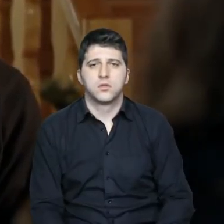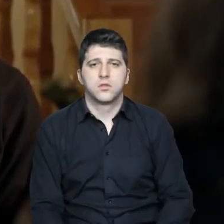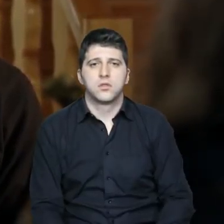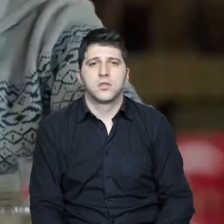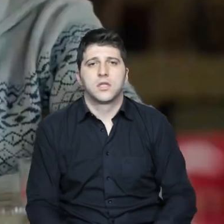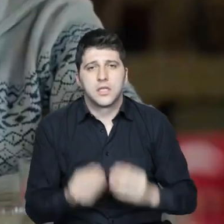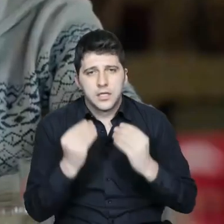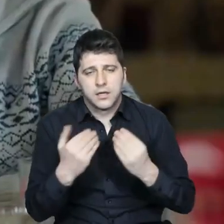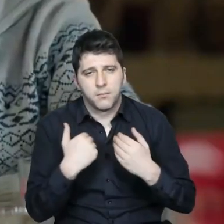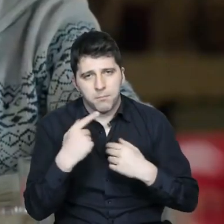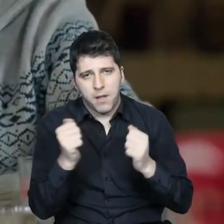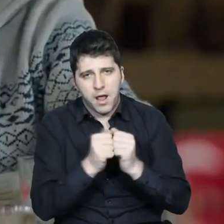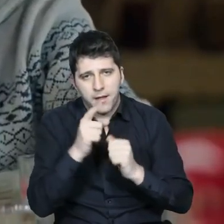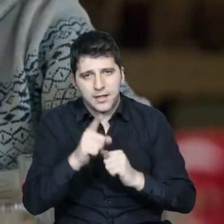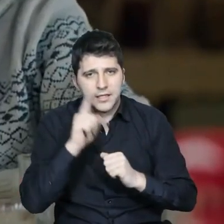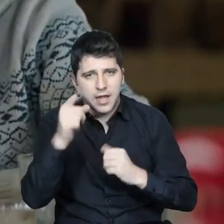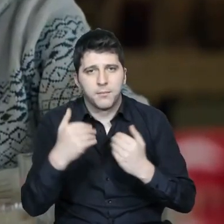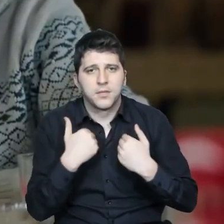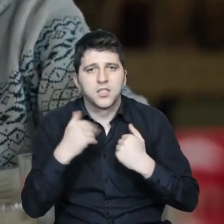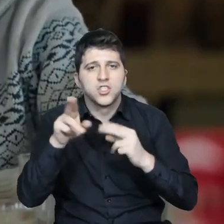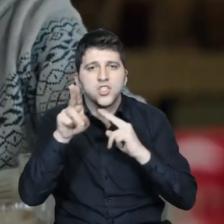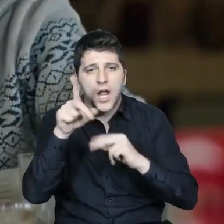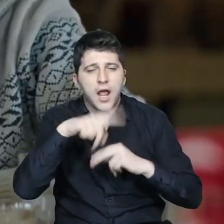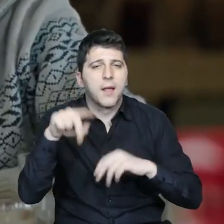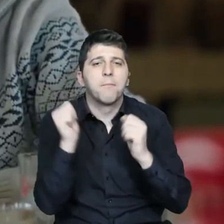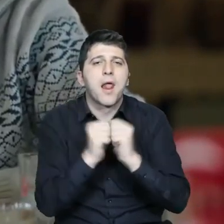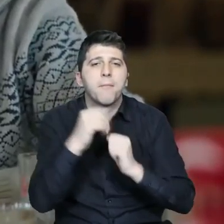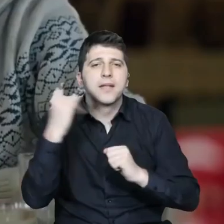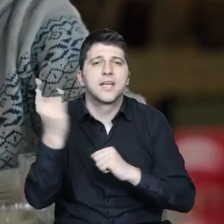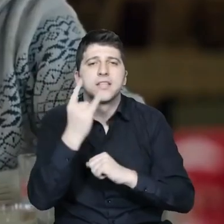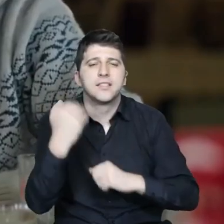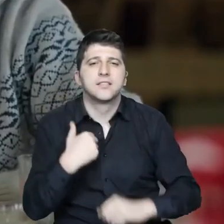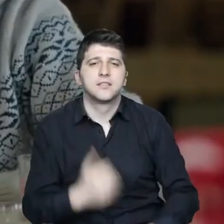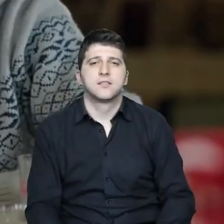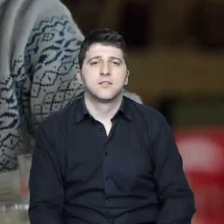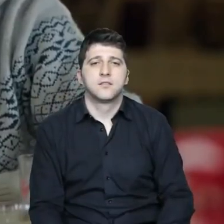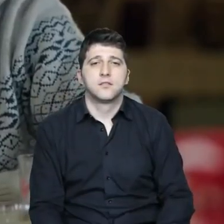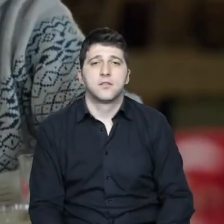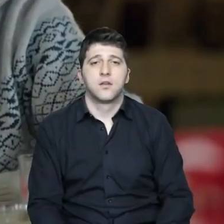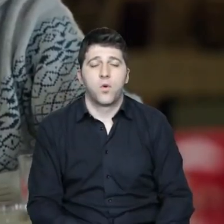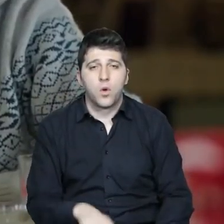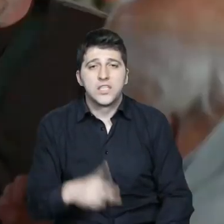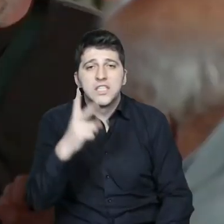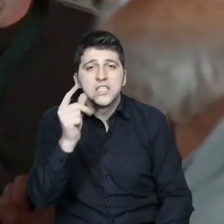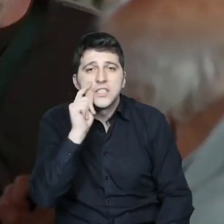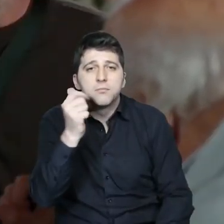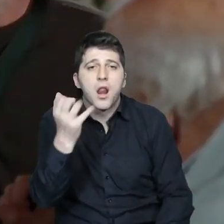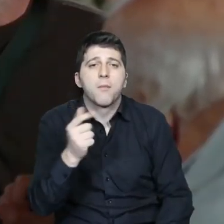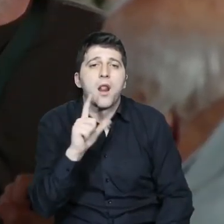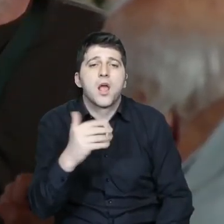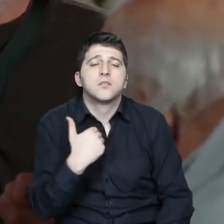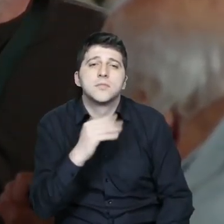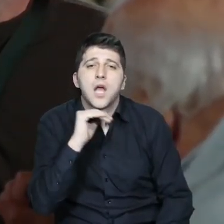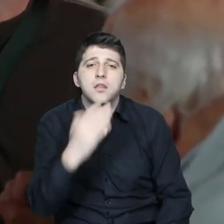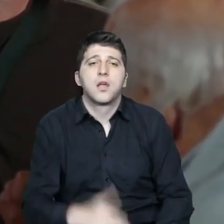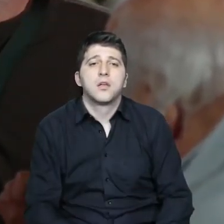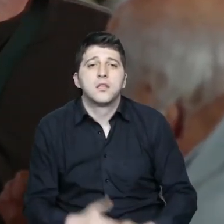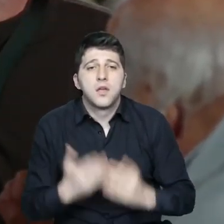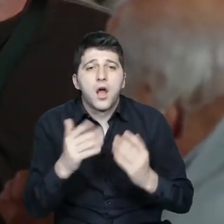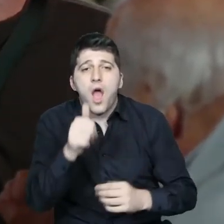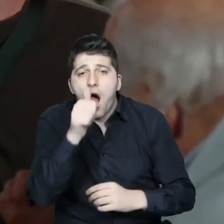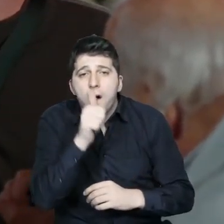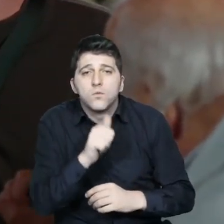Ben de seninle geleyim. Çanakkale'yi beraber gezeriz. O zaman iki kişilik para almamız lazım dede.